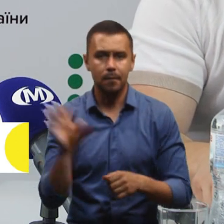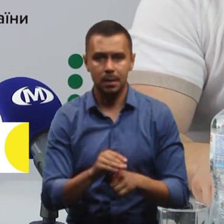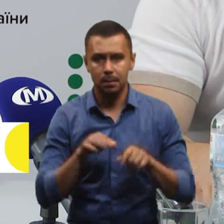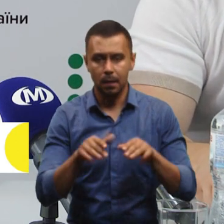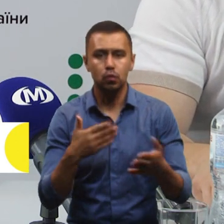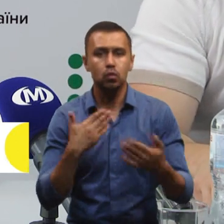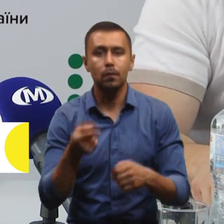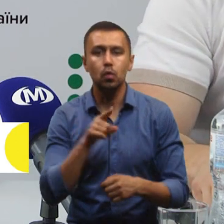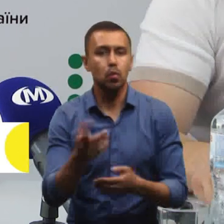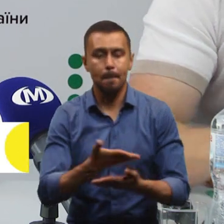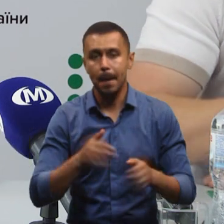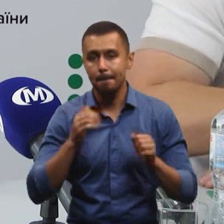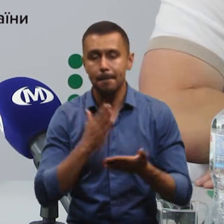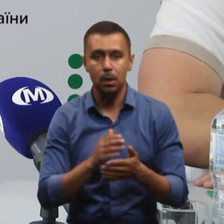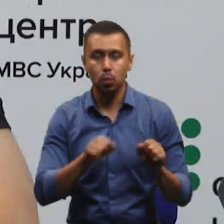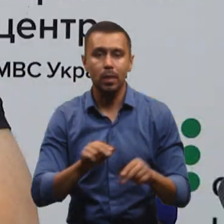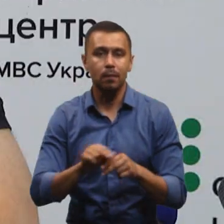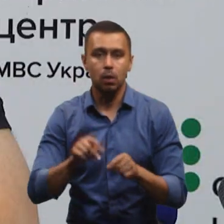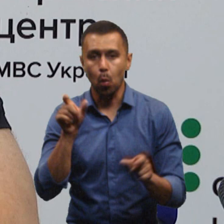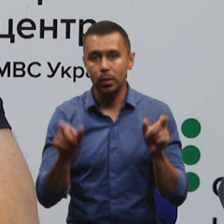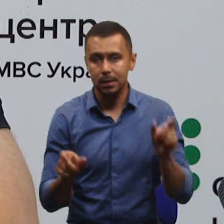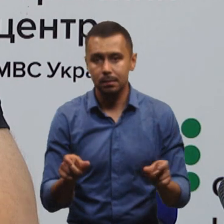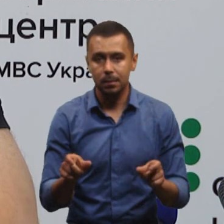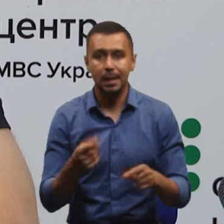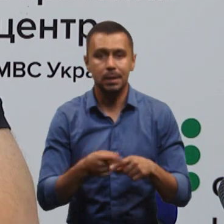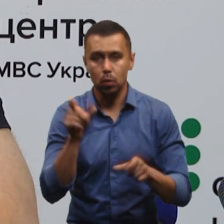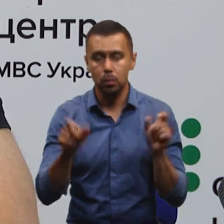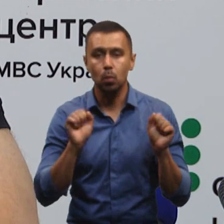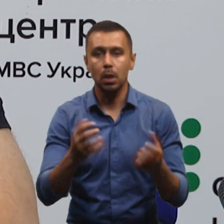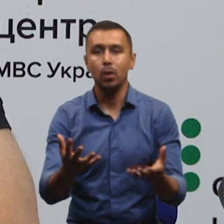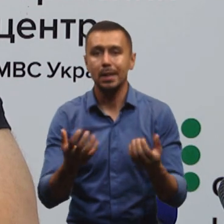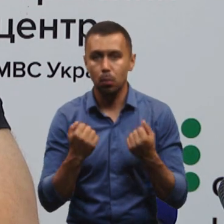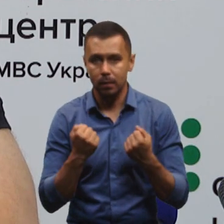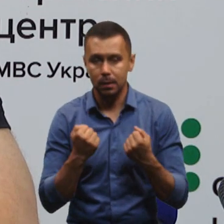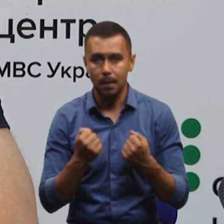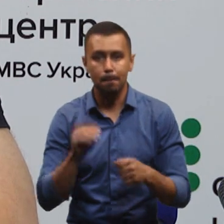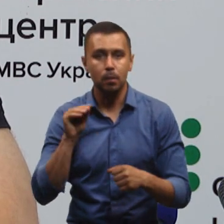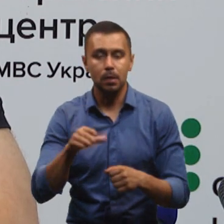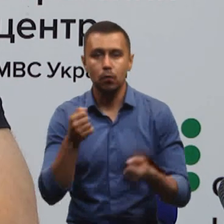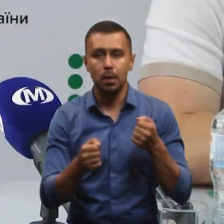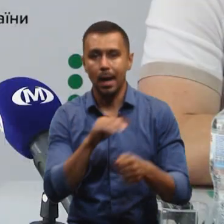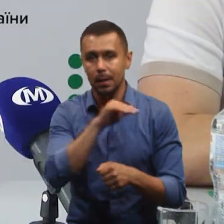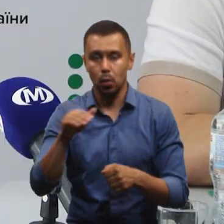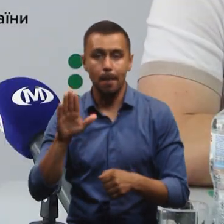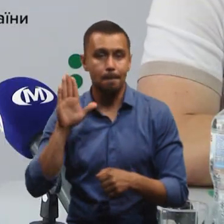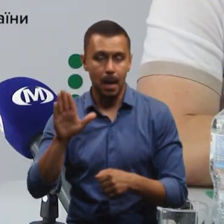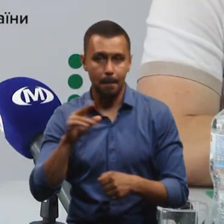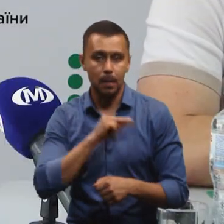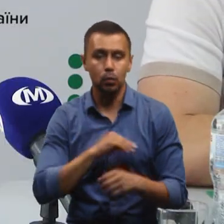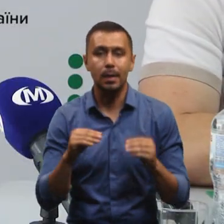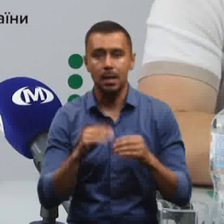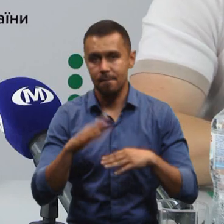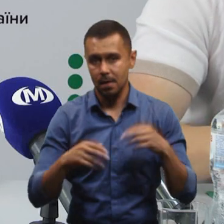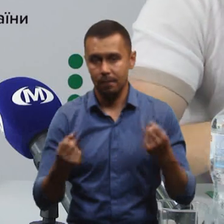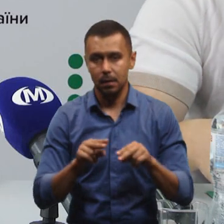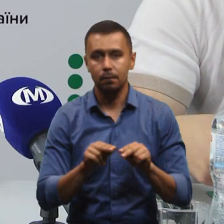справи стосовно того, що ми мали змогу навчати осіб, і ці особи могли отримувати посвідчення водія категорії Б. Працюють 10